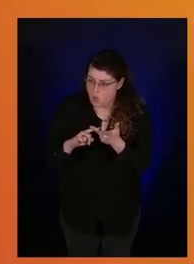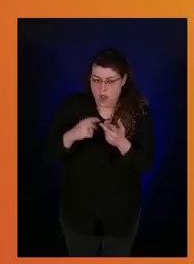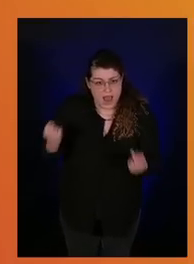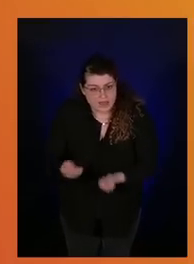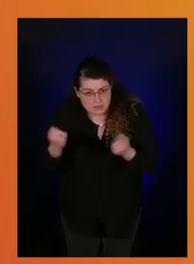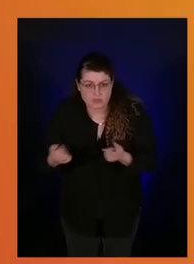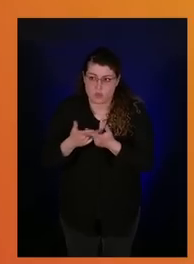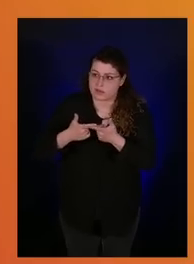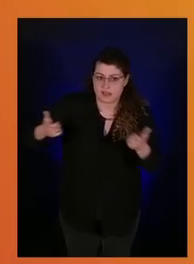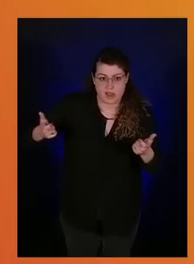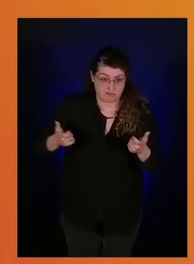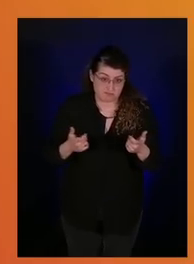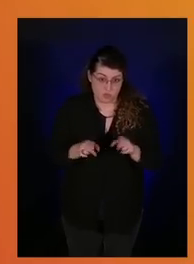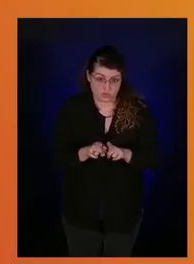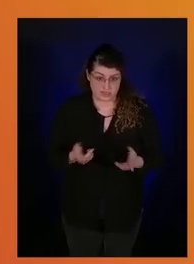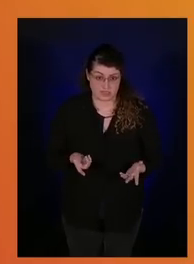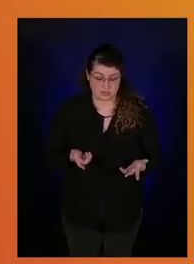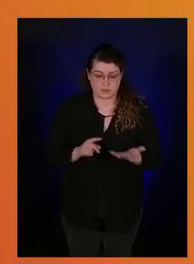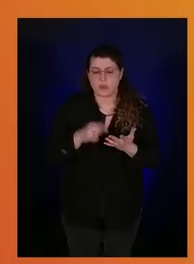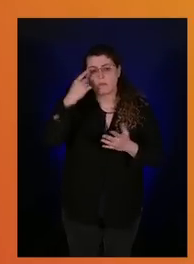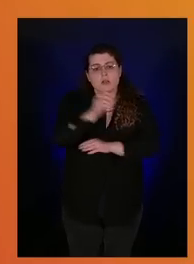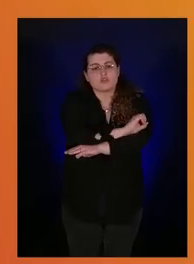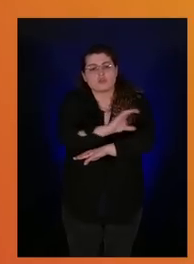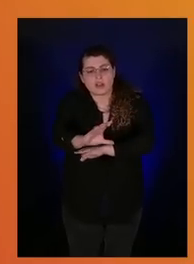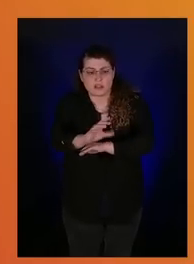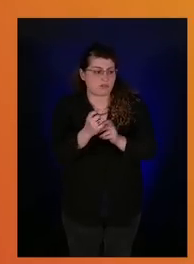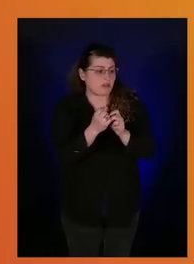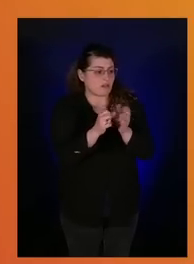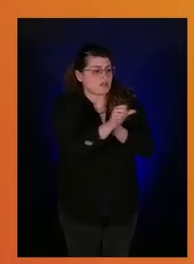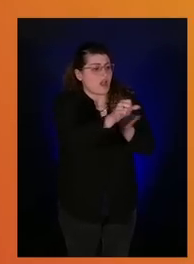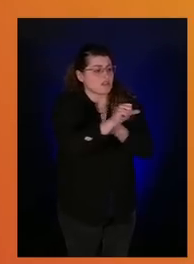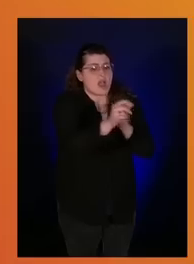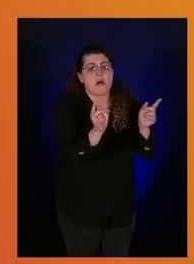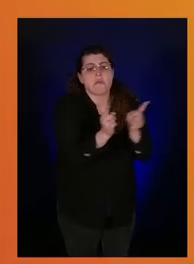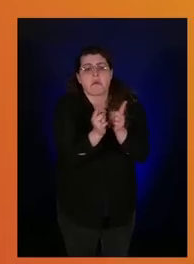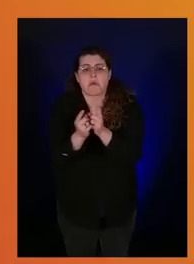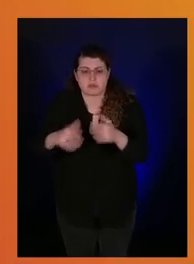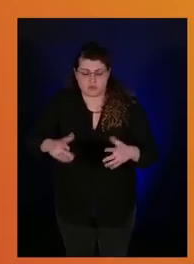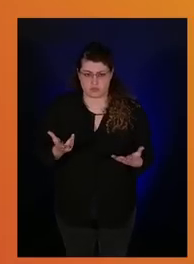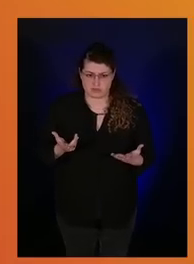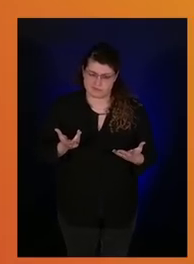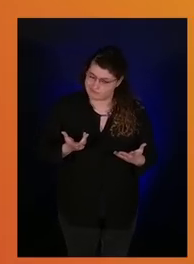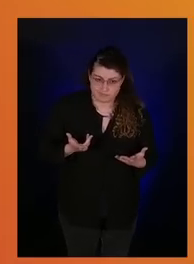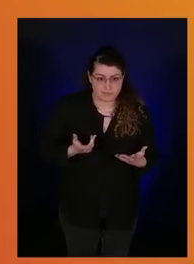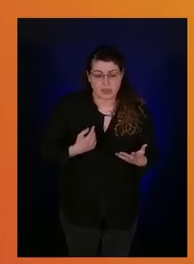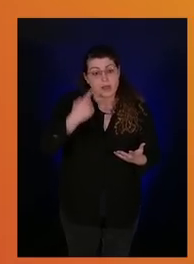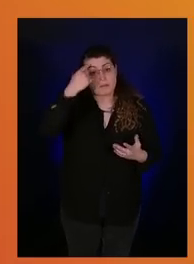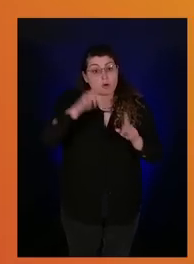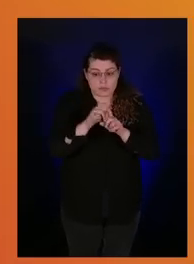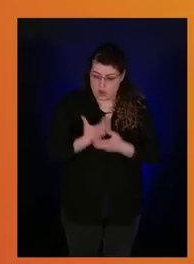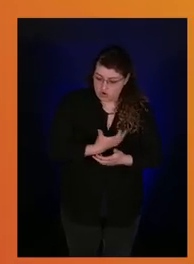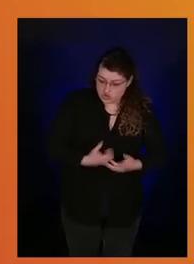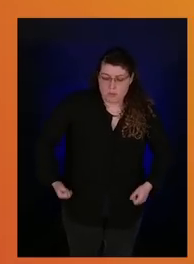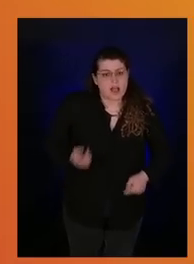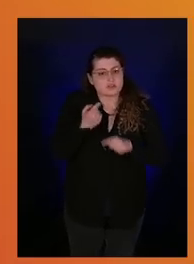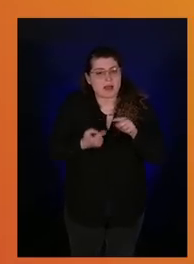remontées mécaniques, mais également aux journalistes rémunérés à la pige. Nous avons bataillé pour qu'ils ne soient pas exclus des procédures de chômage partiel